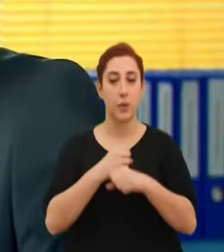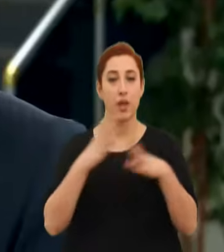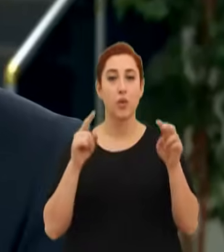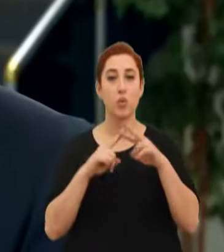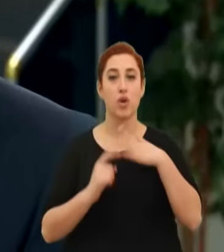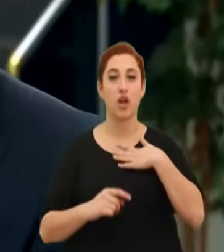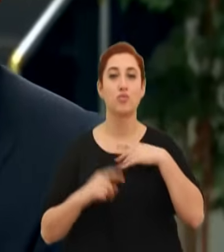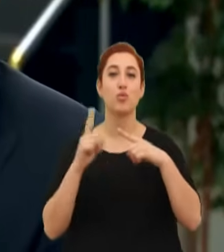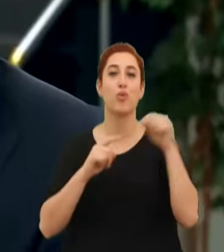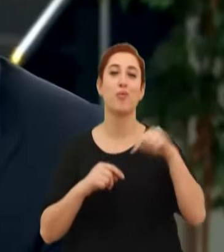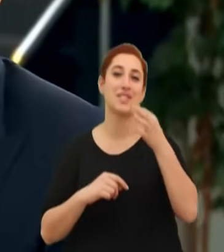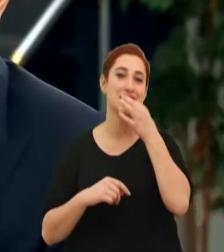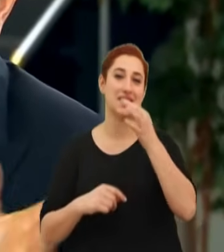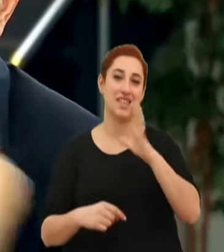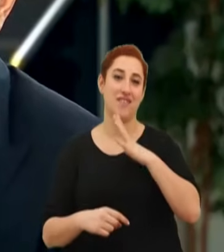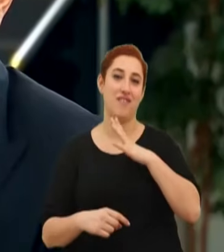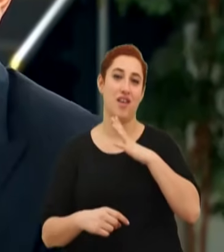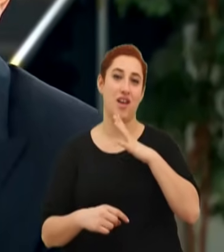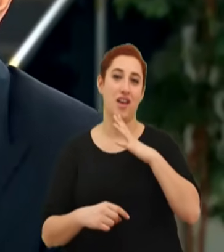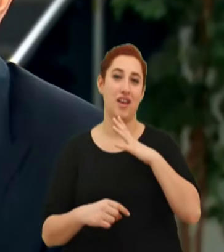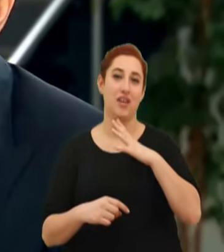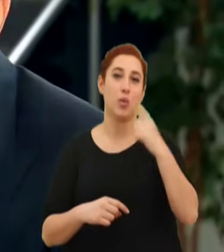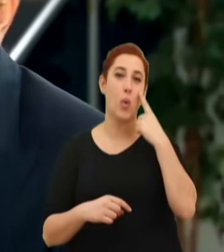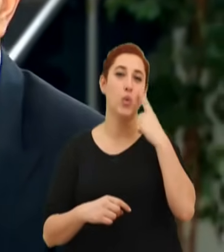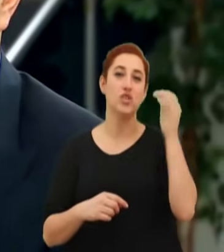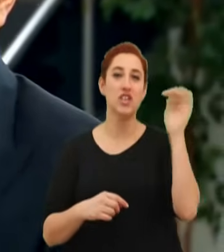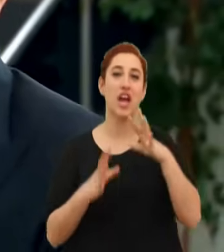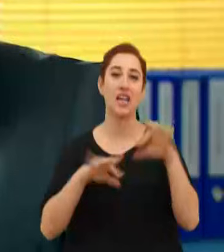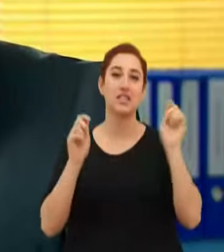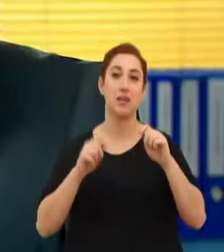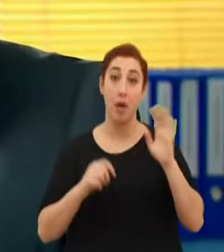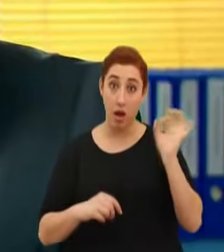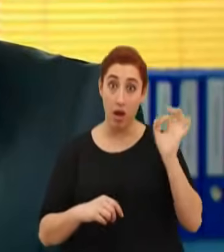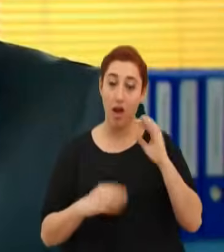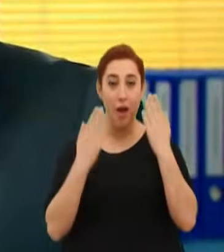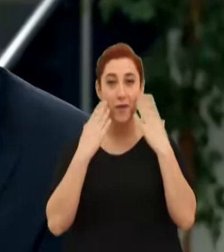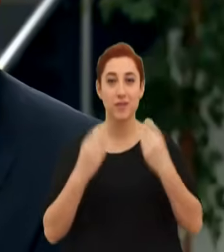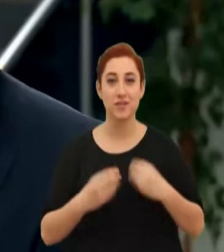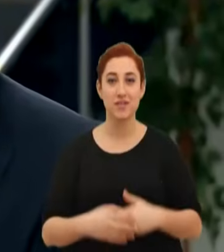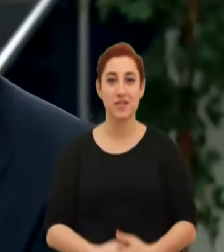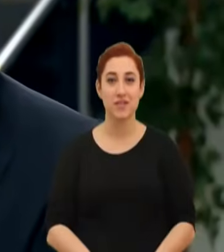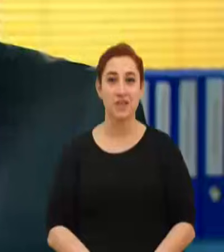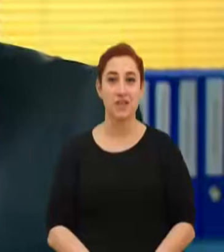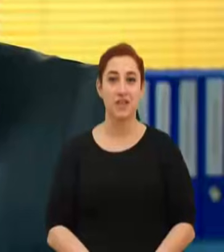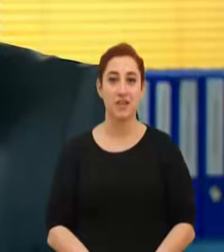Günaydın Nurhancığım. Tuğba bugün izinli. Görücü gelecekmiş de hazırlık yapıyor. Aa hadi hayırlısı.